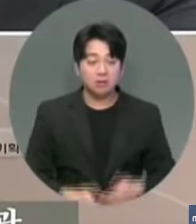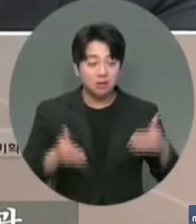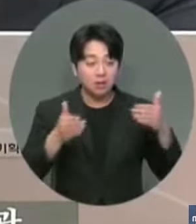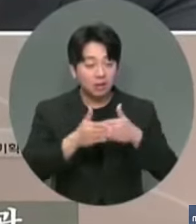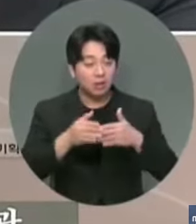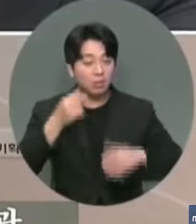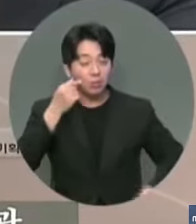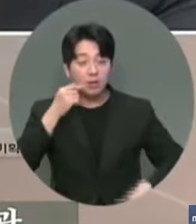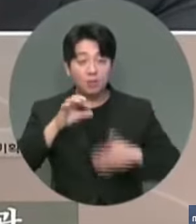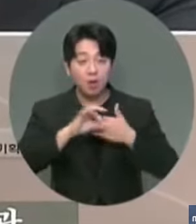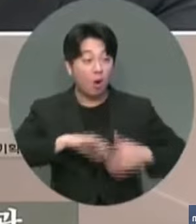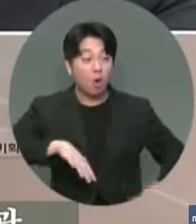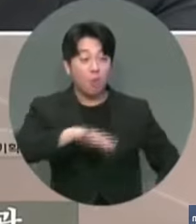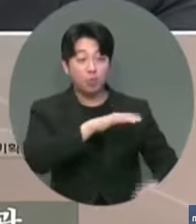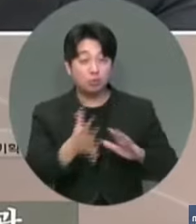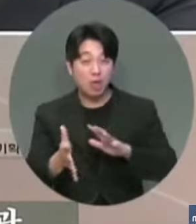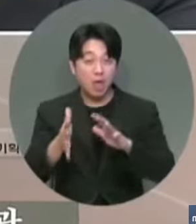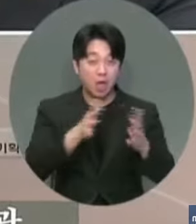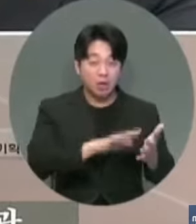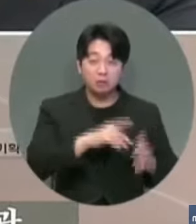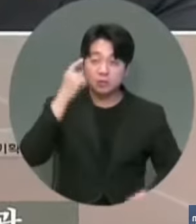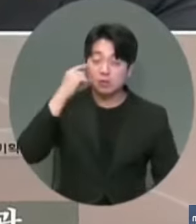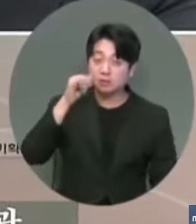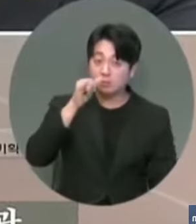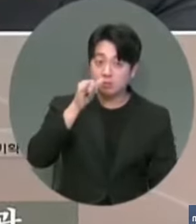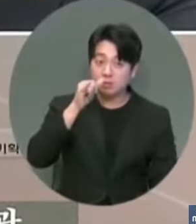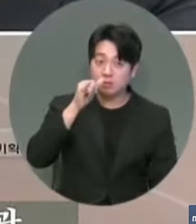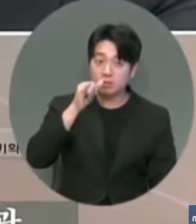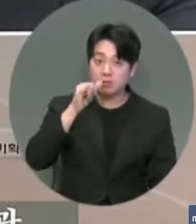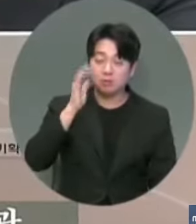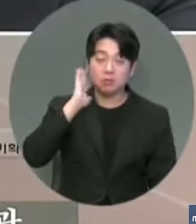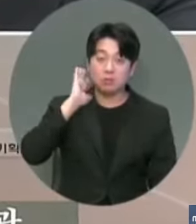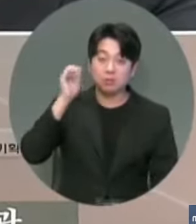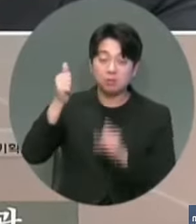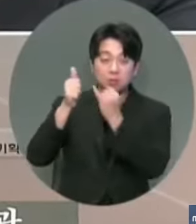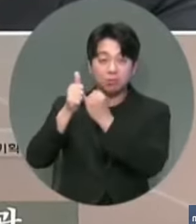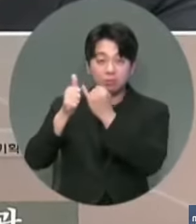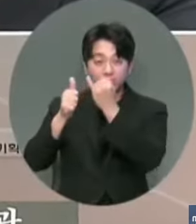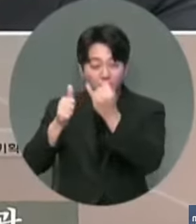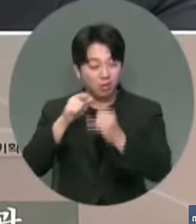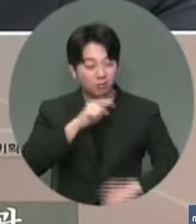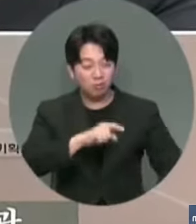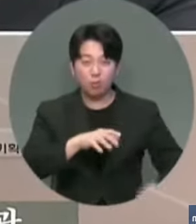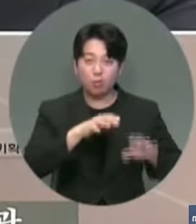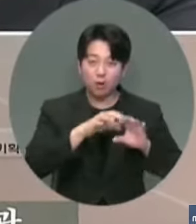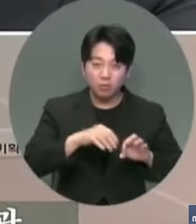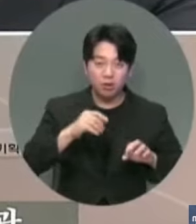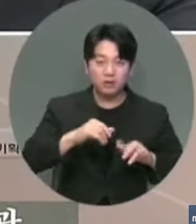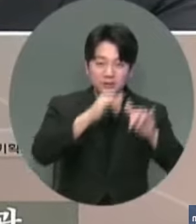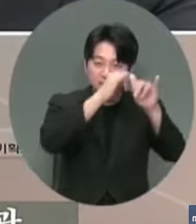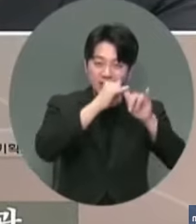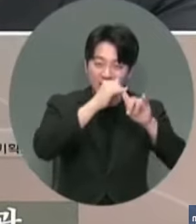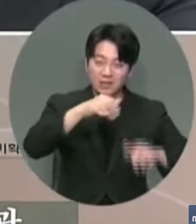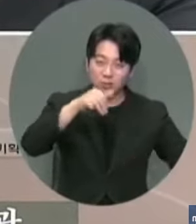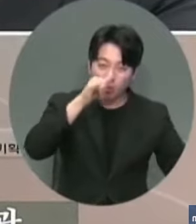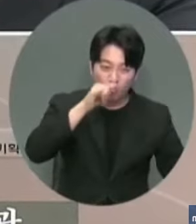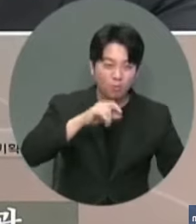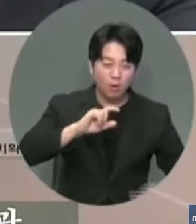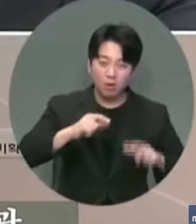지금 김건희법이라고 하고 아까 부총리님 말씀대로 뭐 상 받고 국제적으로 이렇게 하는 게 성견에 대해서는 임기중에 다 먹어